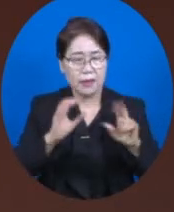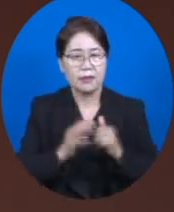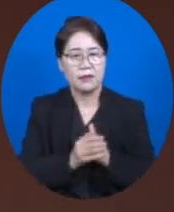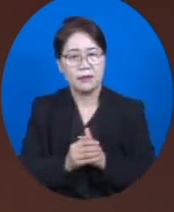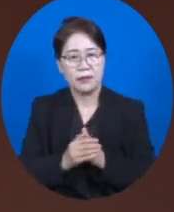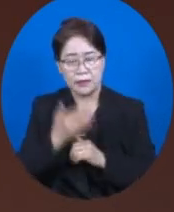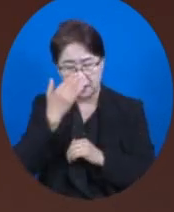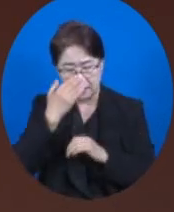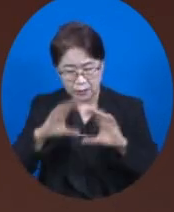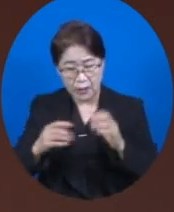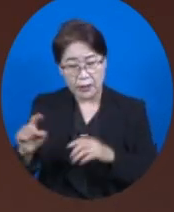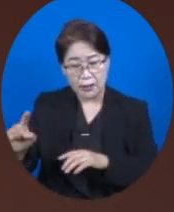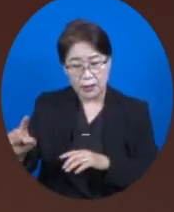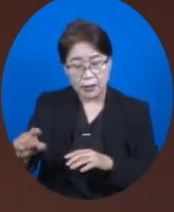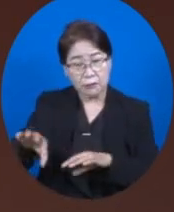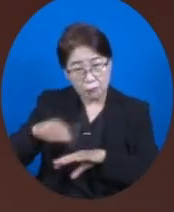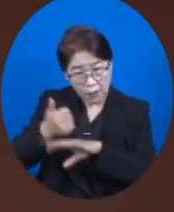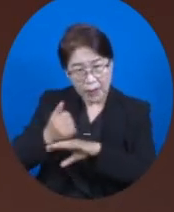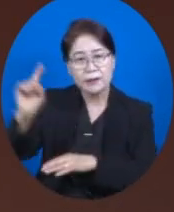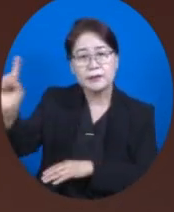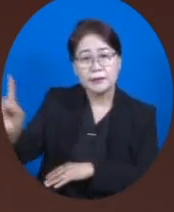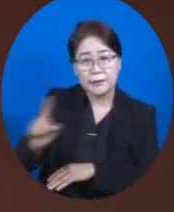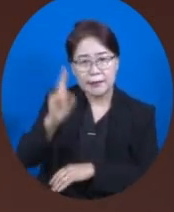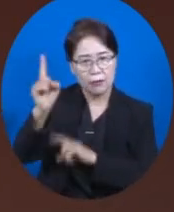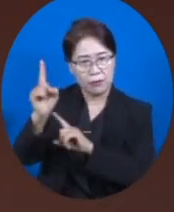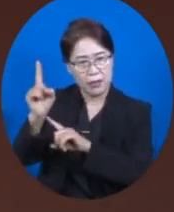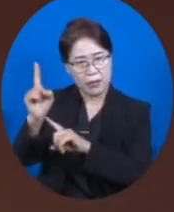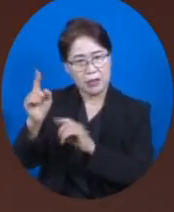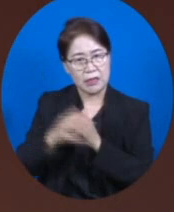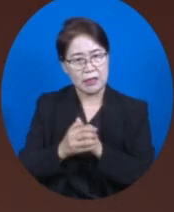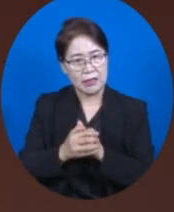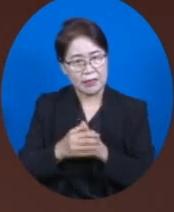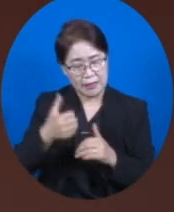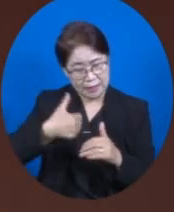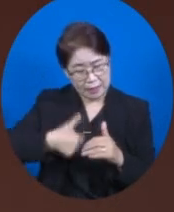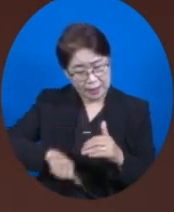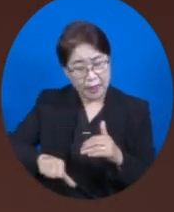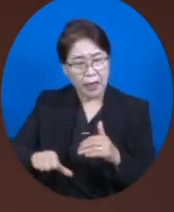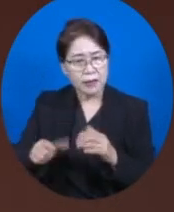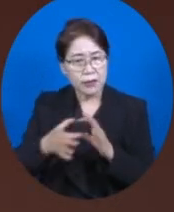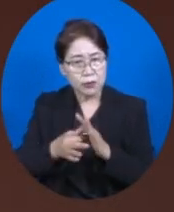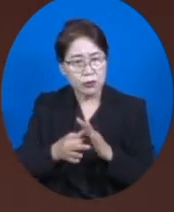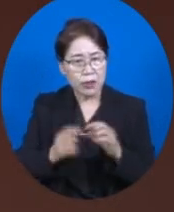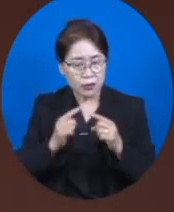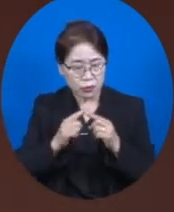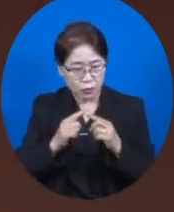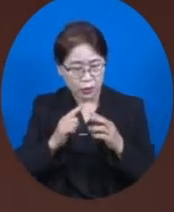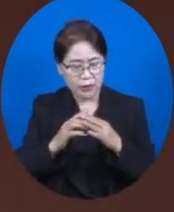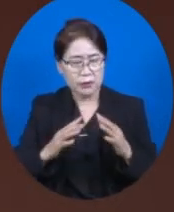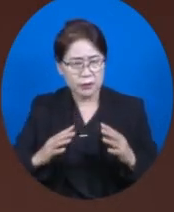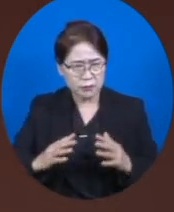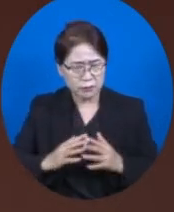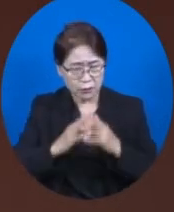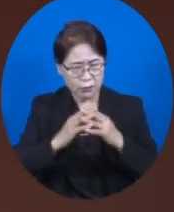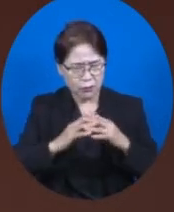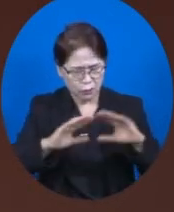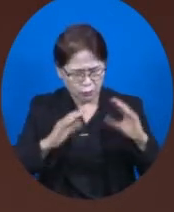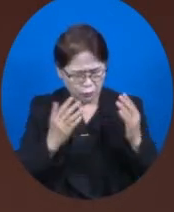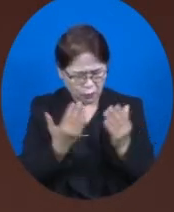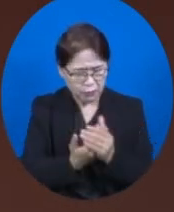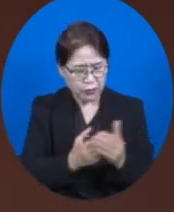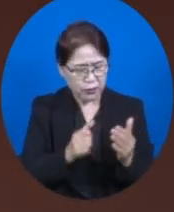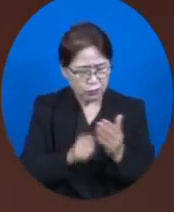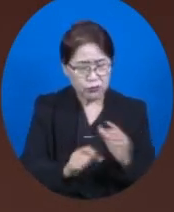이스라엘의 왕 다윗은 아들 솔로몬에 의해서 성전을 짓도록 완벽하게 모든